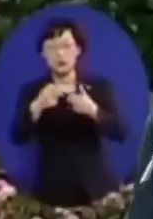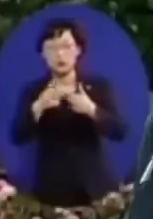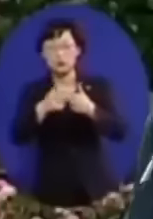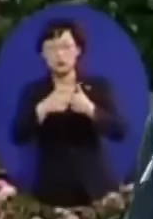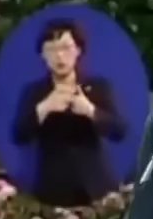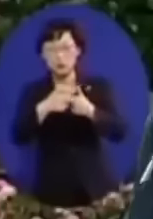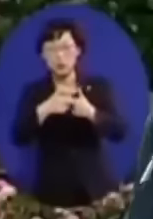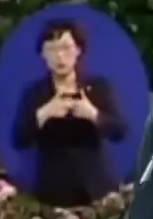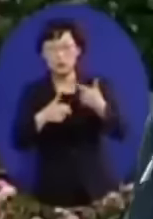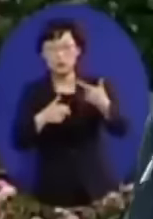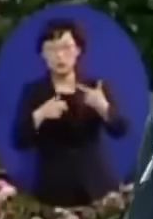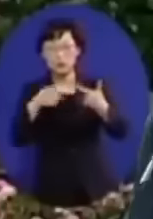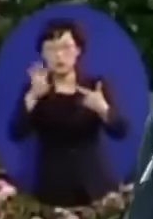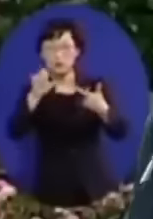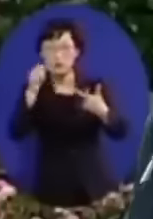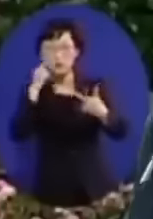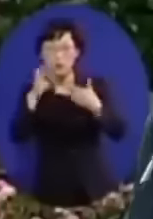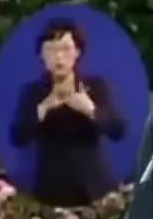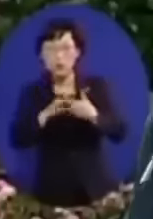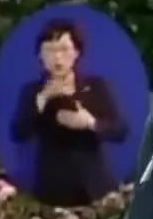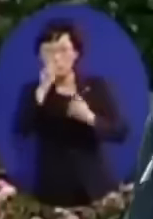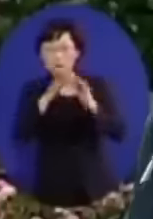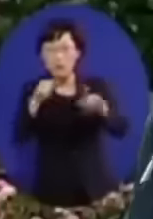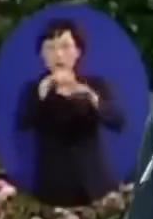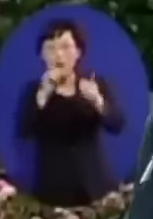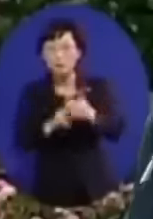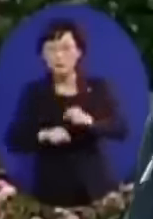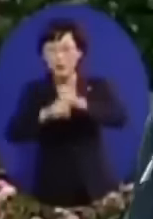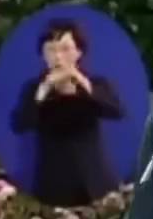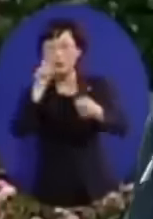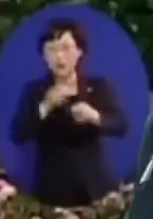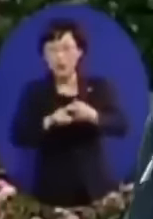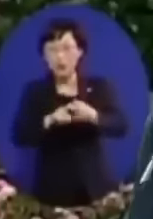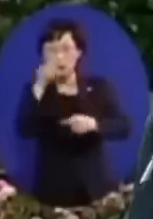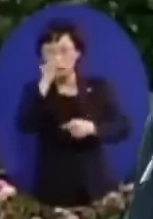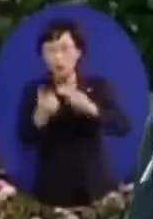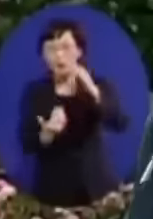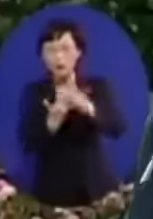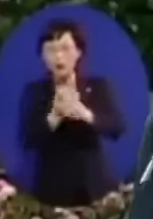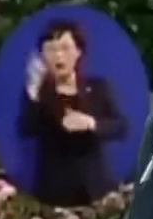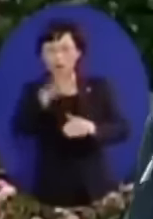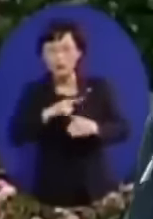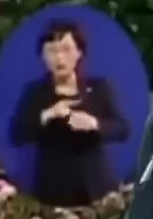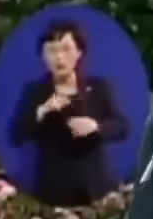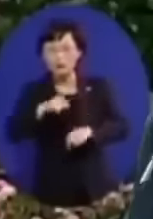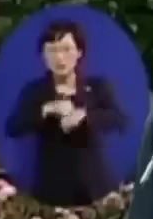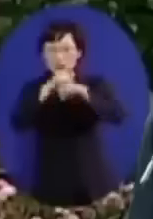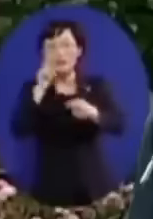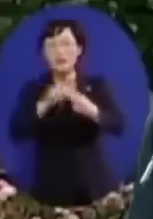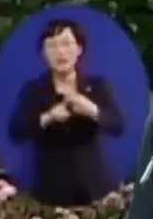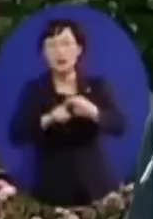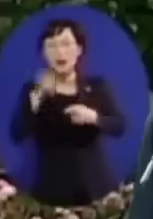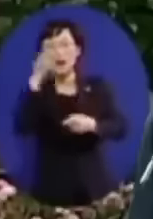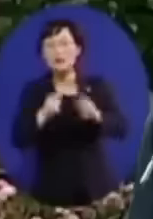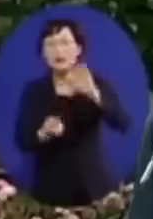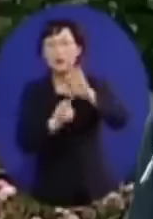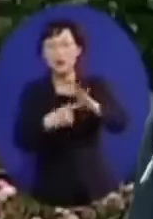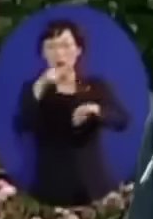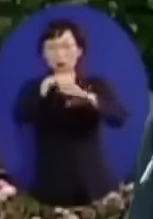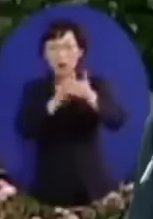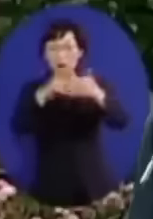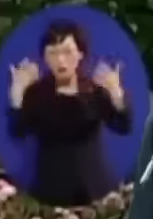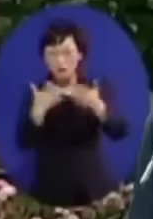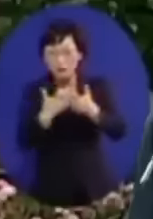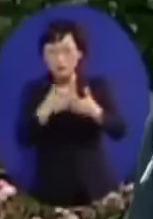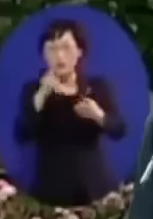사람은 마음에 쌓인 선에서 선을 내고 악한 자는 그 쌓은 악에서 악을 내나니 이는 마음에 가득한 것을 입으로 말함이라.